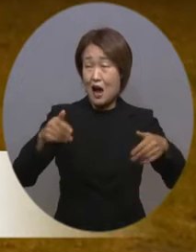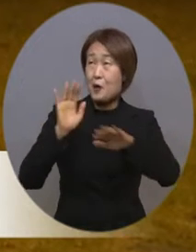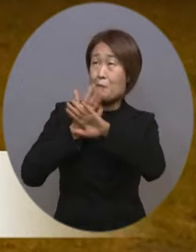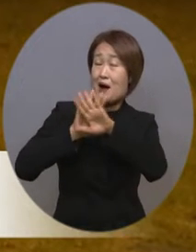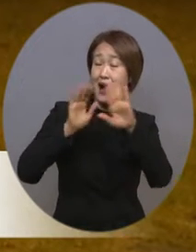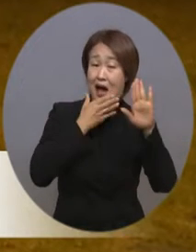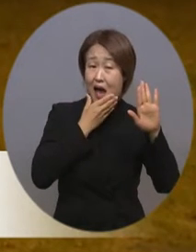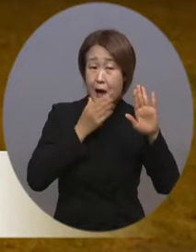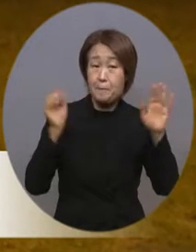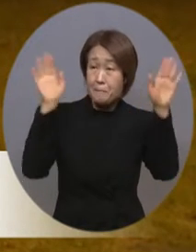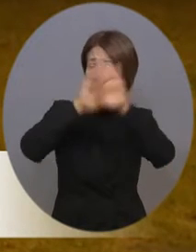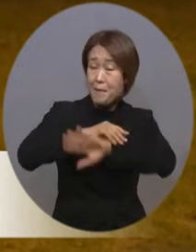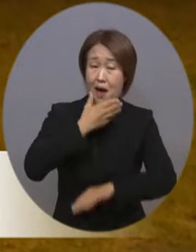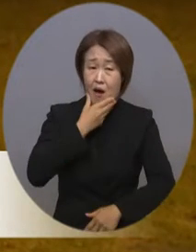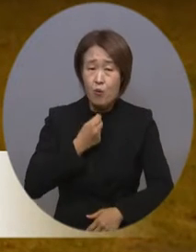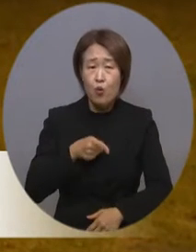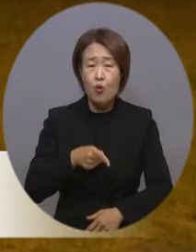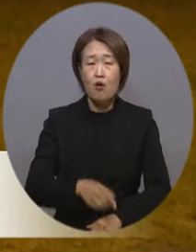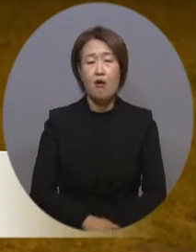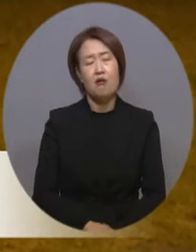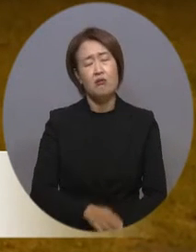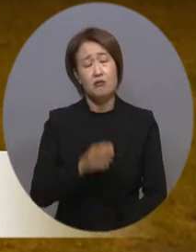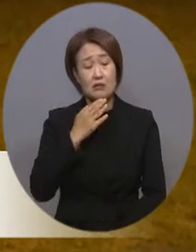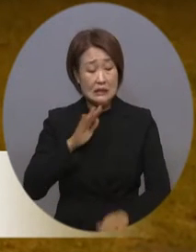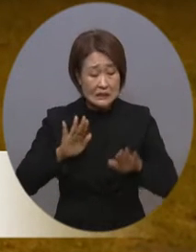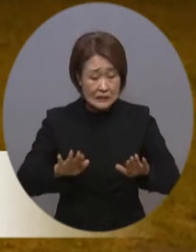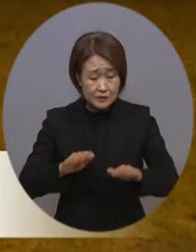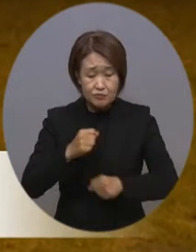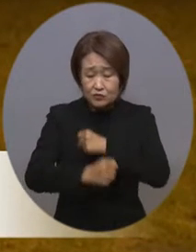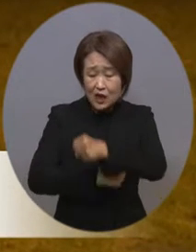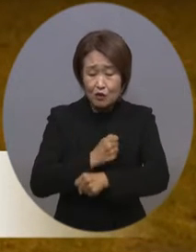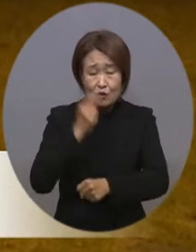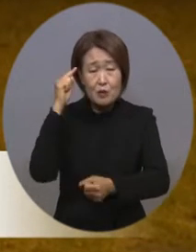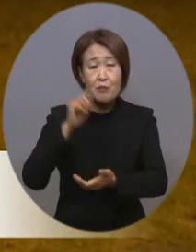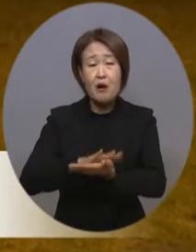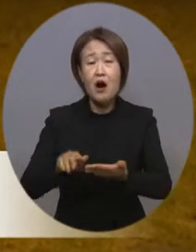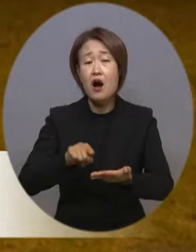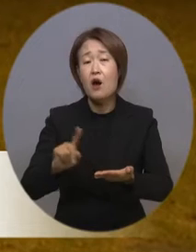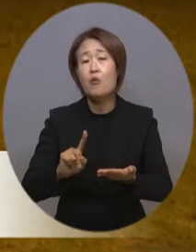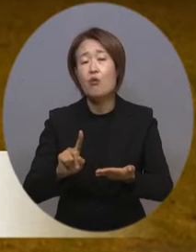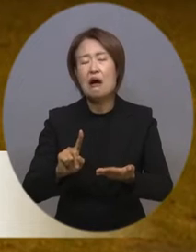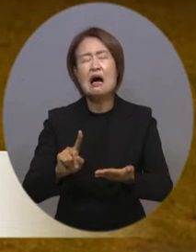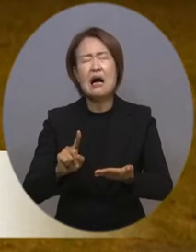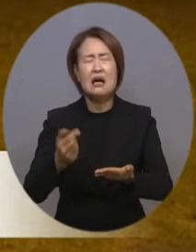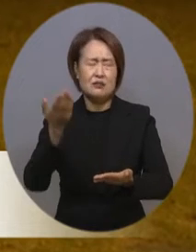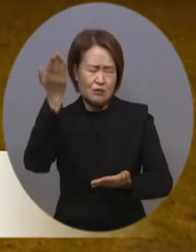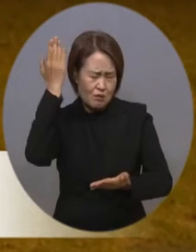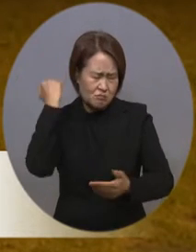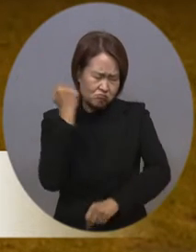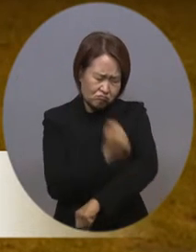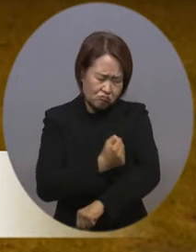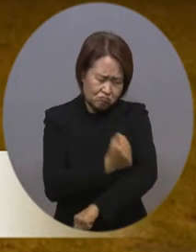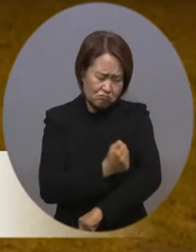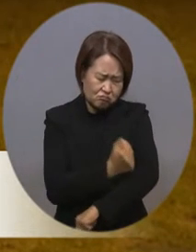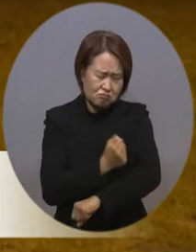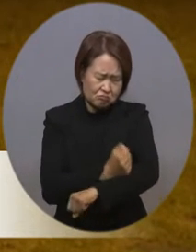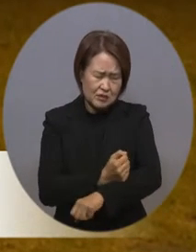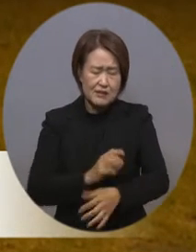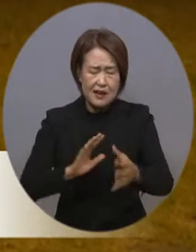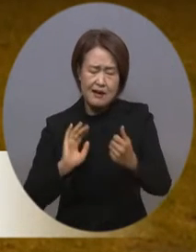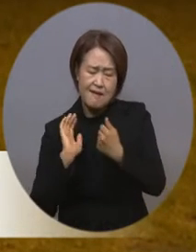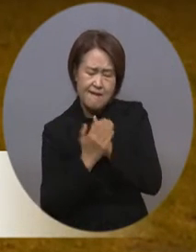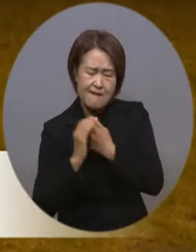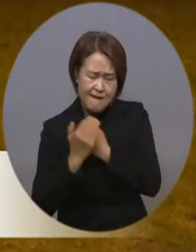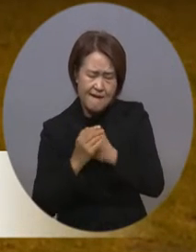우리가 누리고 있는 자유와 평화. 이 자유와 평화는 누군가 헌신이 있었고 희생이 있었기 때문에